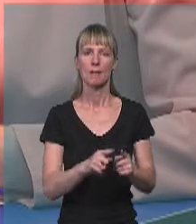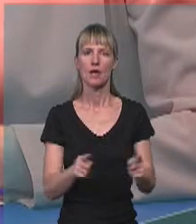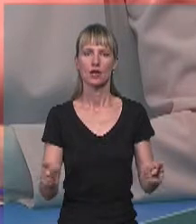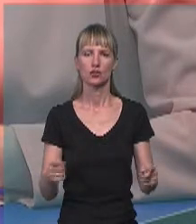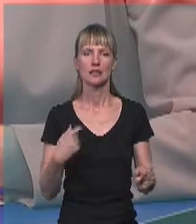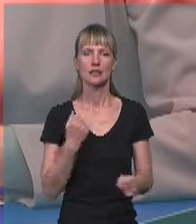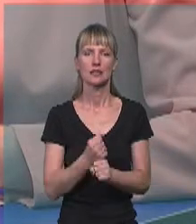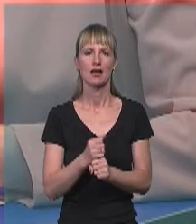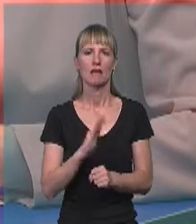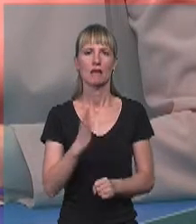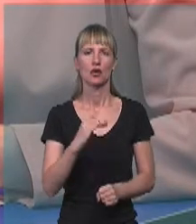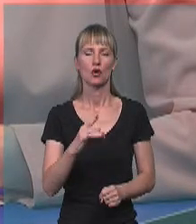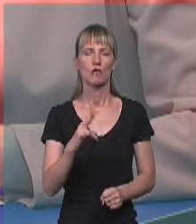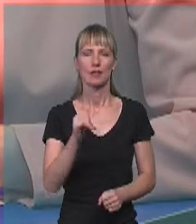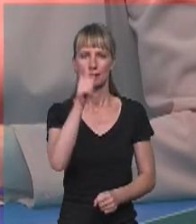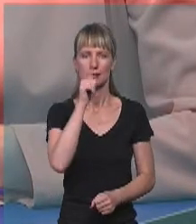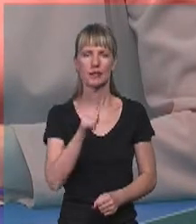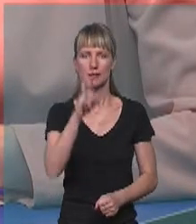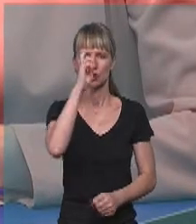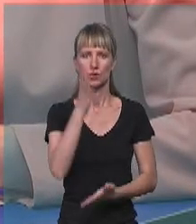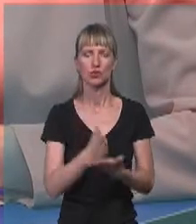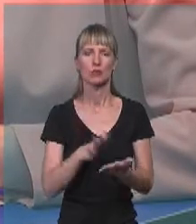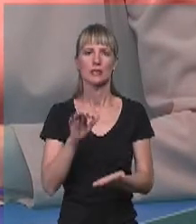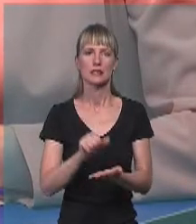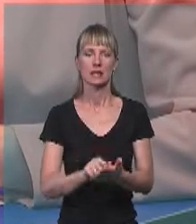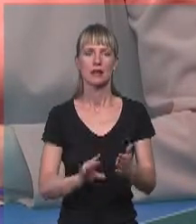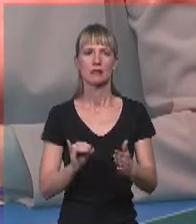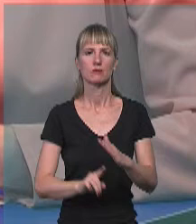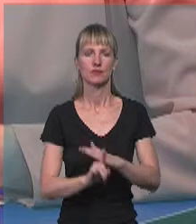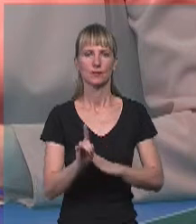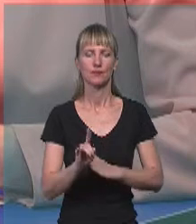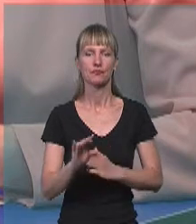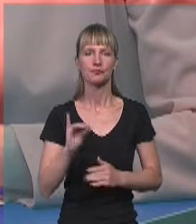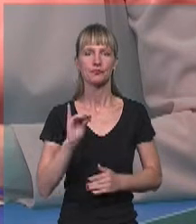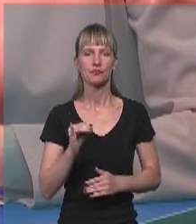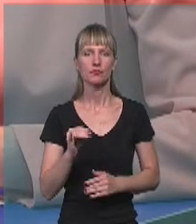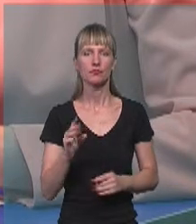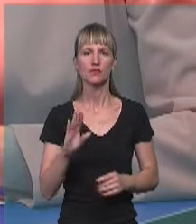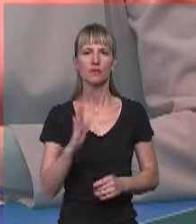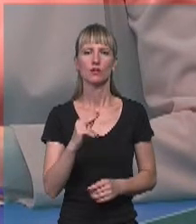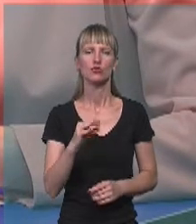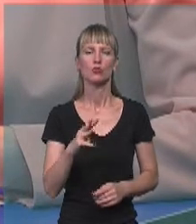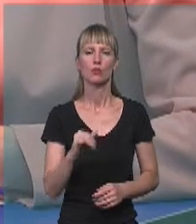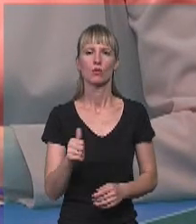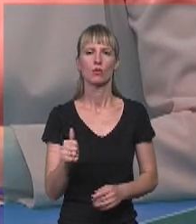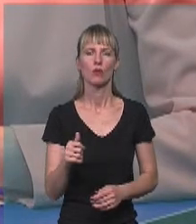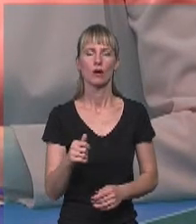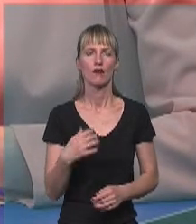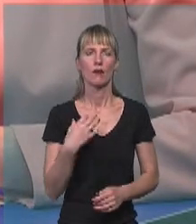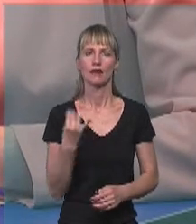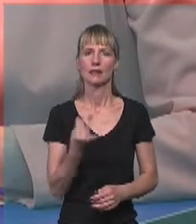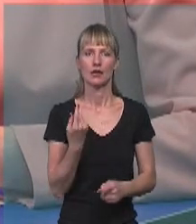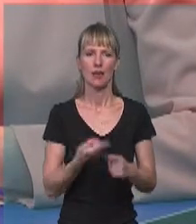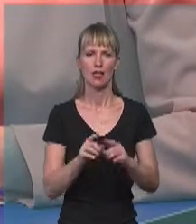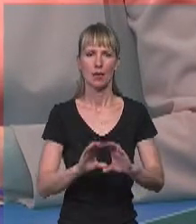Розроблена вона в жовтні місяці Державною службою зайнятості, запущена. І в чому пріоритет цієї платформи